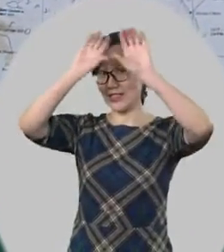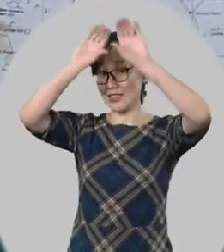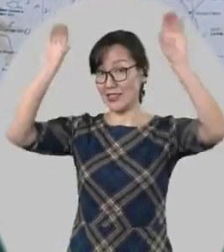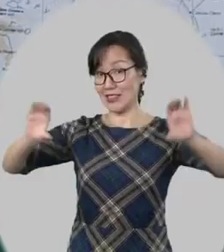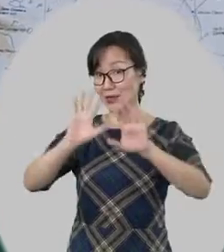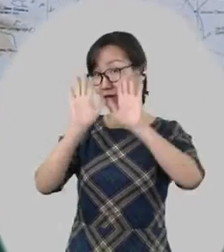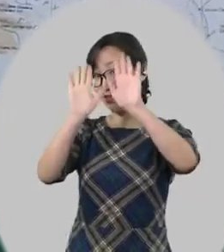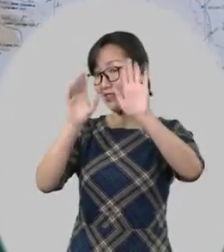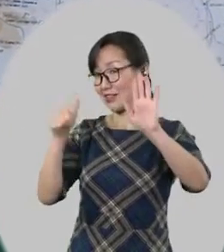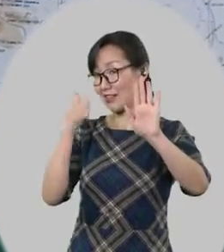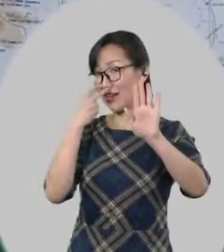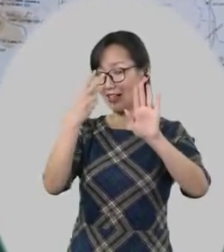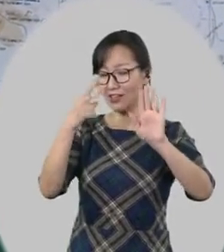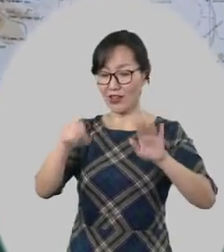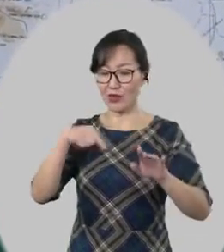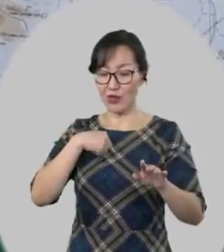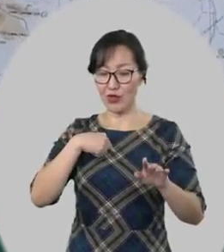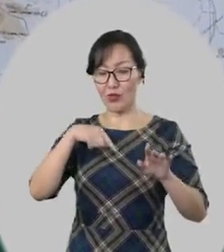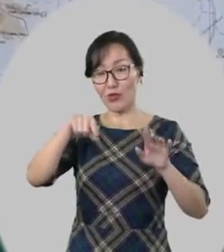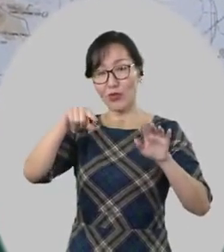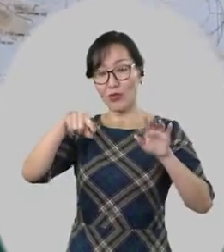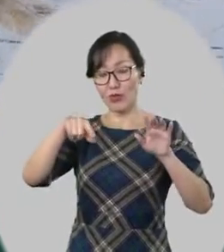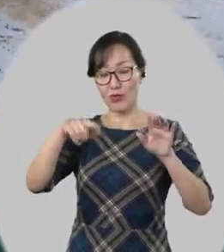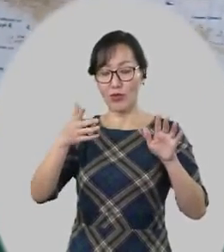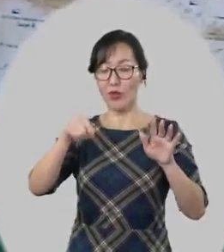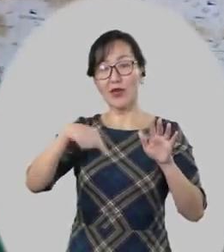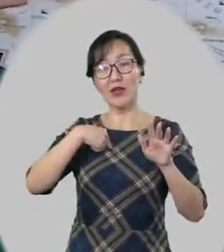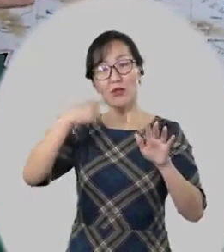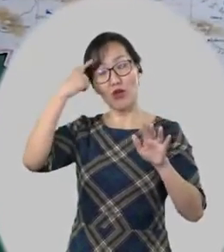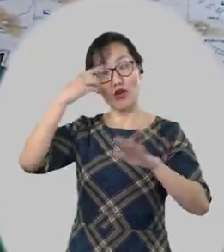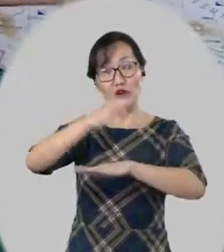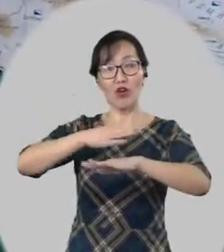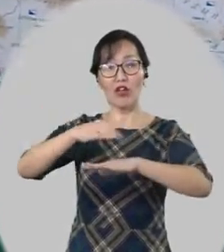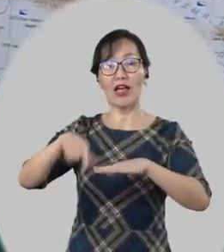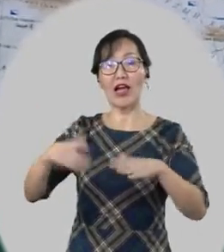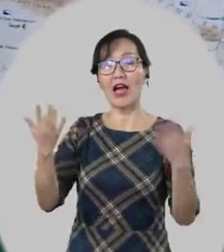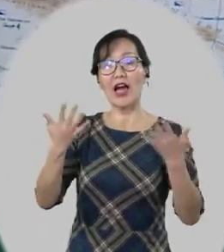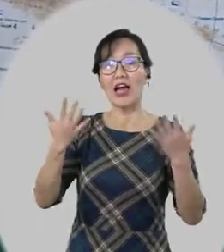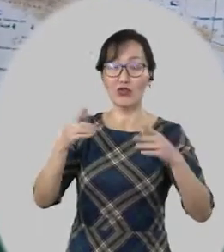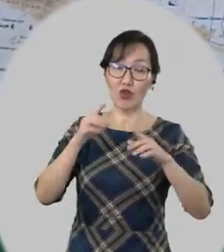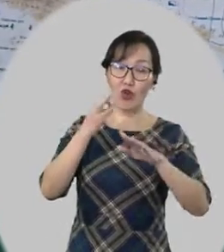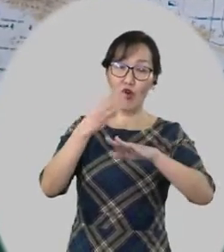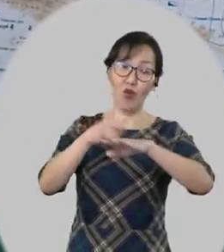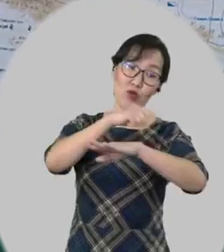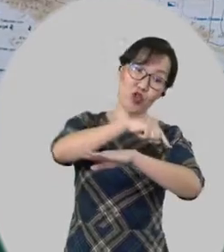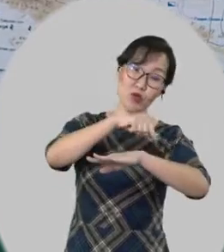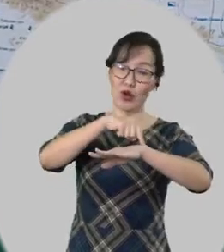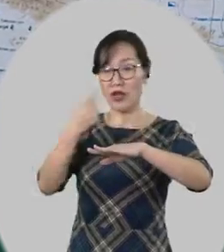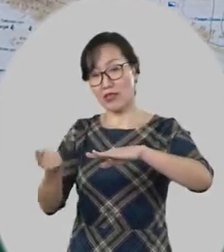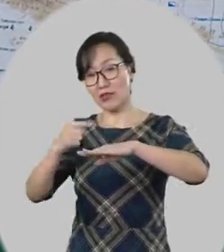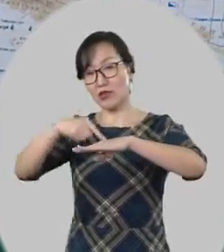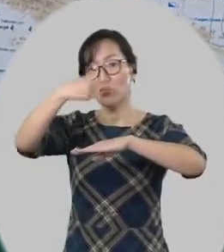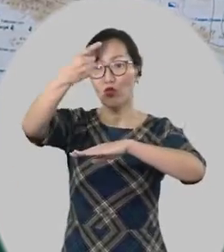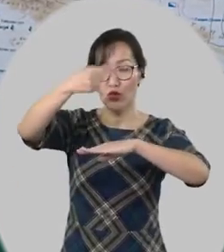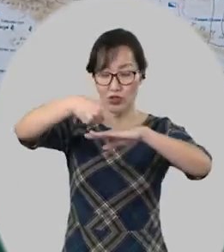нар өмнөх хичээл дээрээ глобус ашиглаж манай Монгол орн хаан оршиж байгаа вэ? Монгол орны өмнөд хэсэг, хойд хэсэг, баруун хэсэг, зүүн